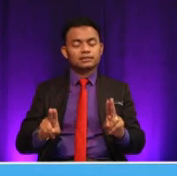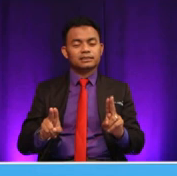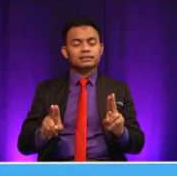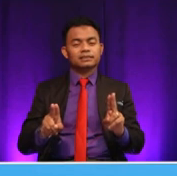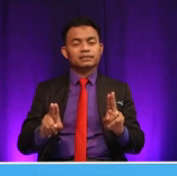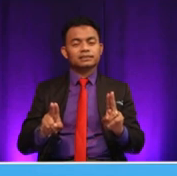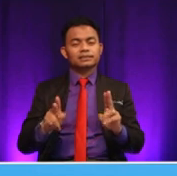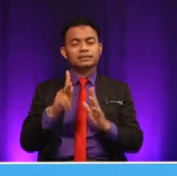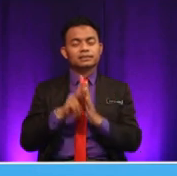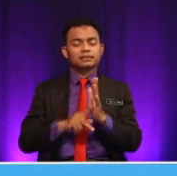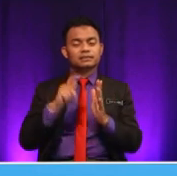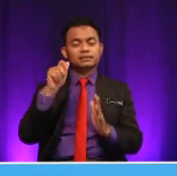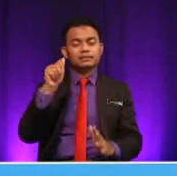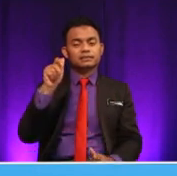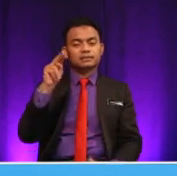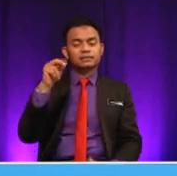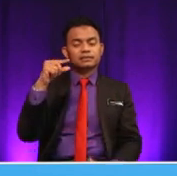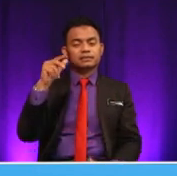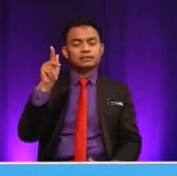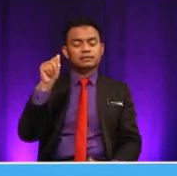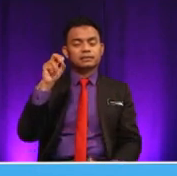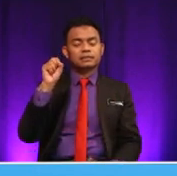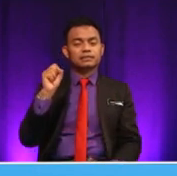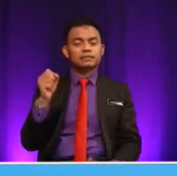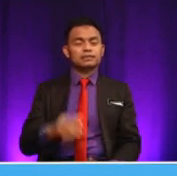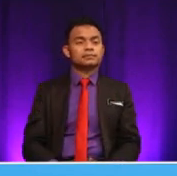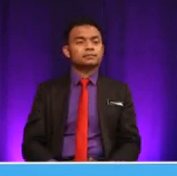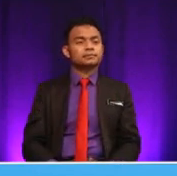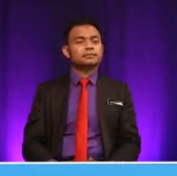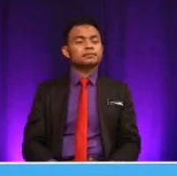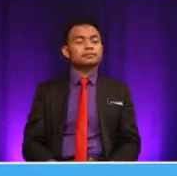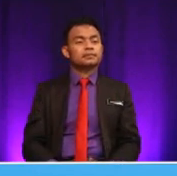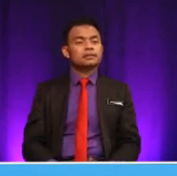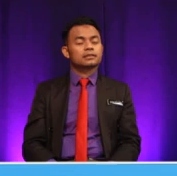salah satu Jadi sebenarnya